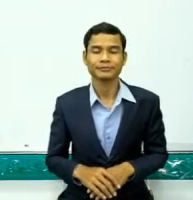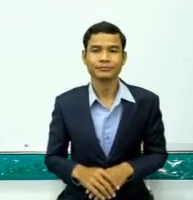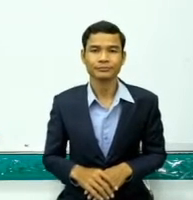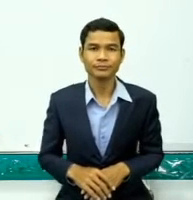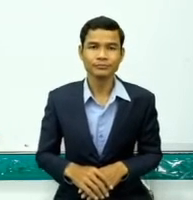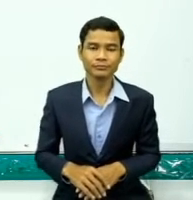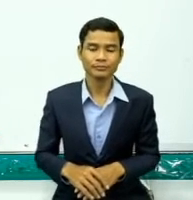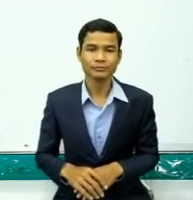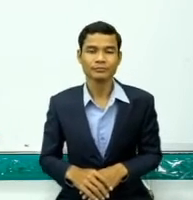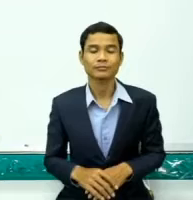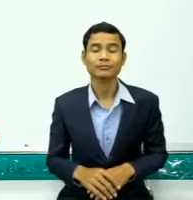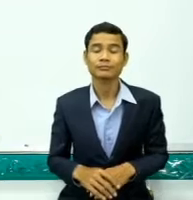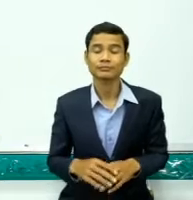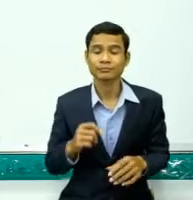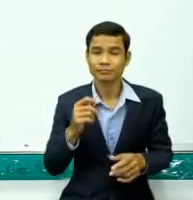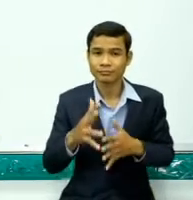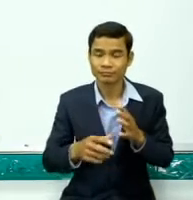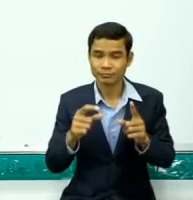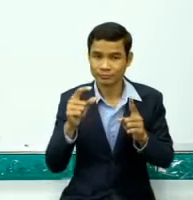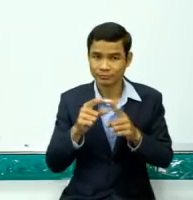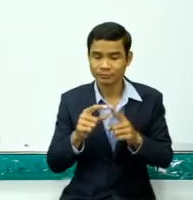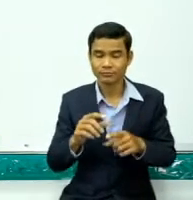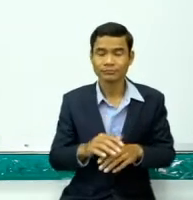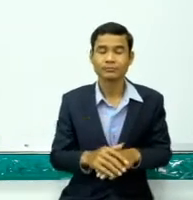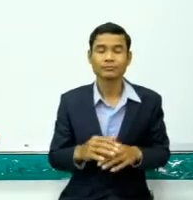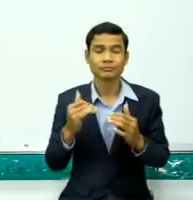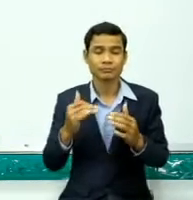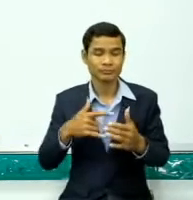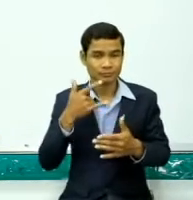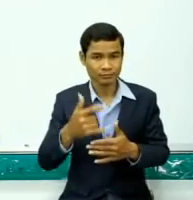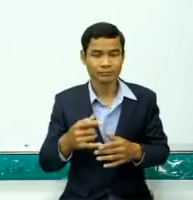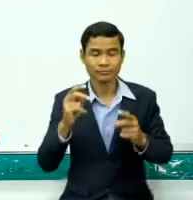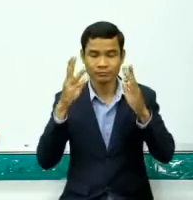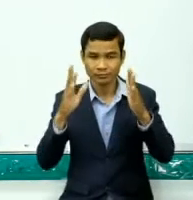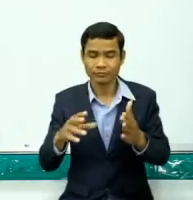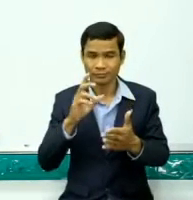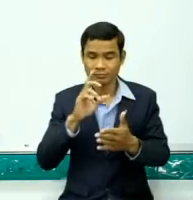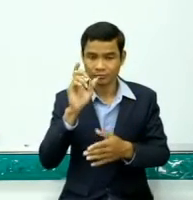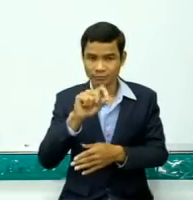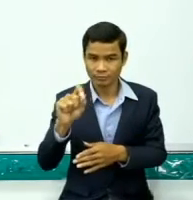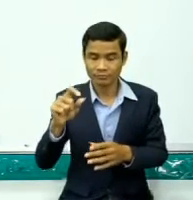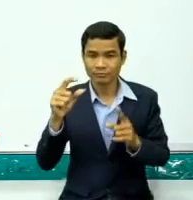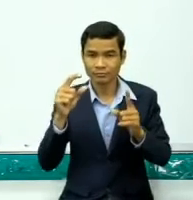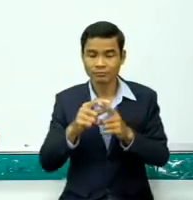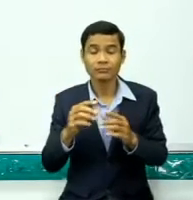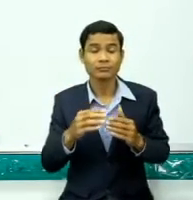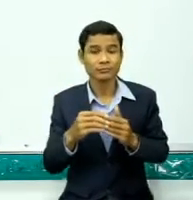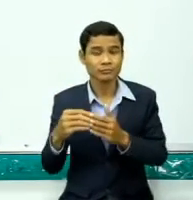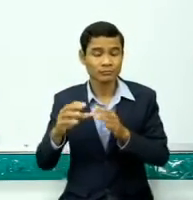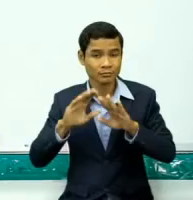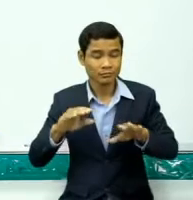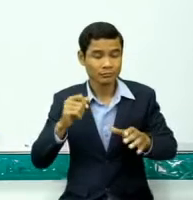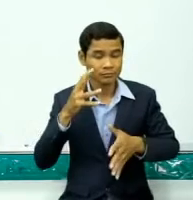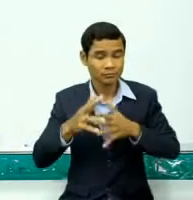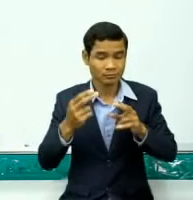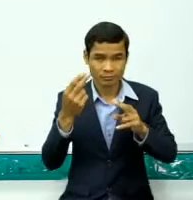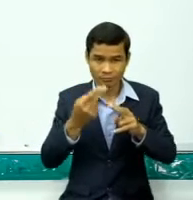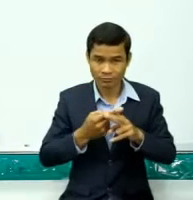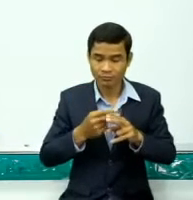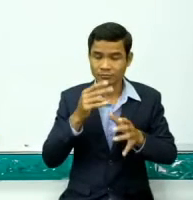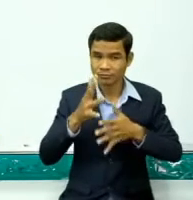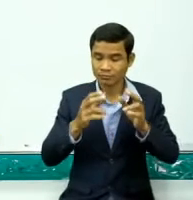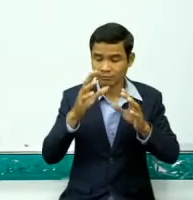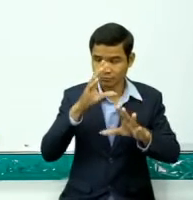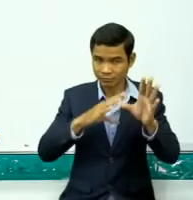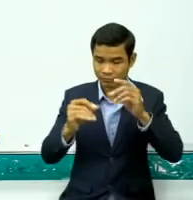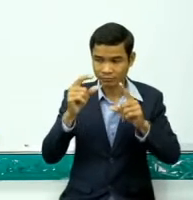Chà, nè cổ đã thả cả án tiết. Bắn to mơ cứ nè cổ nâng sở xe tiết đảm bầy nông con tình ạ khả ní tứ. Vực hạt án